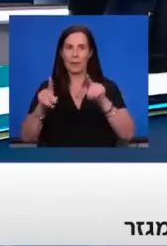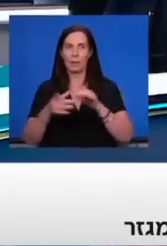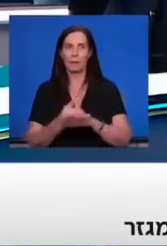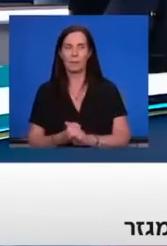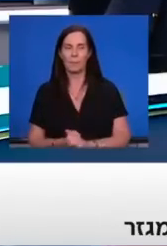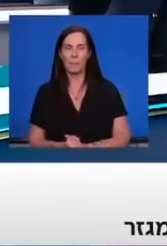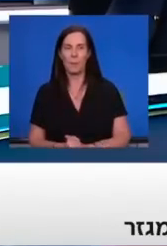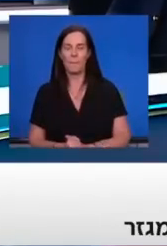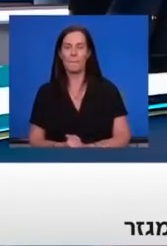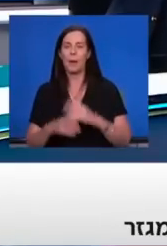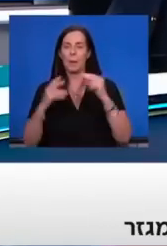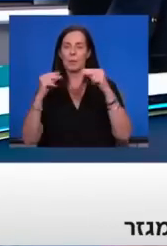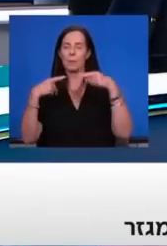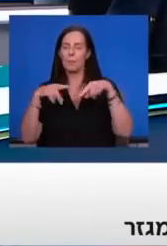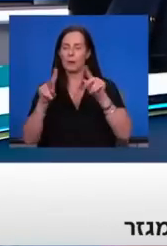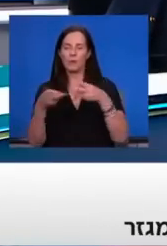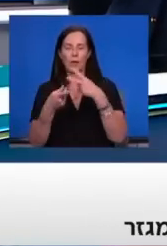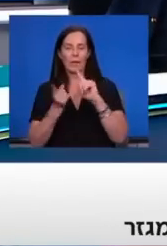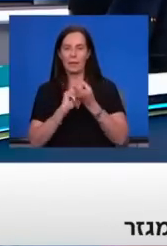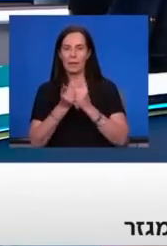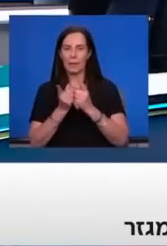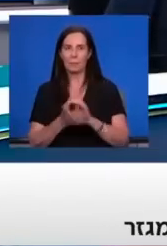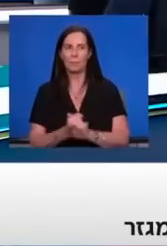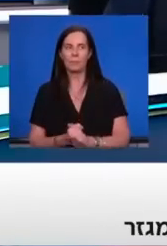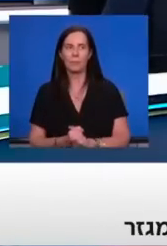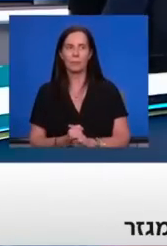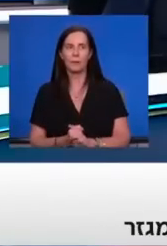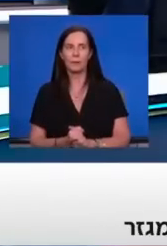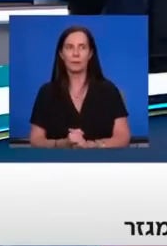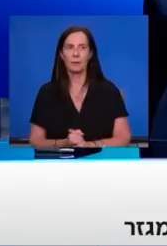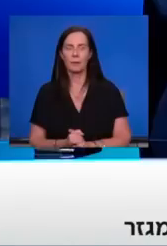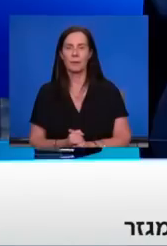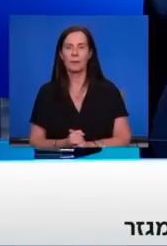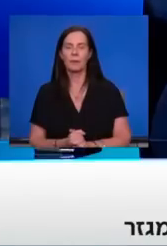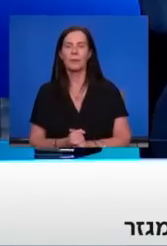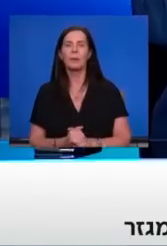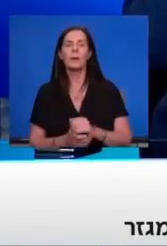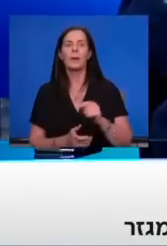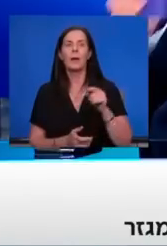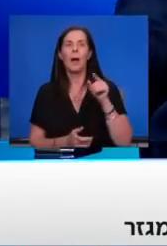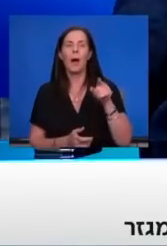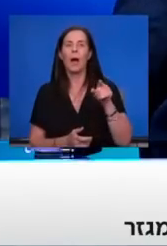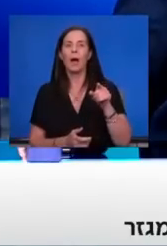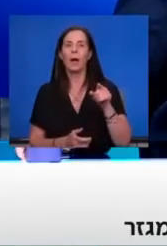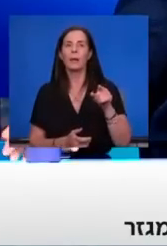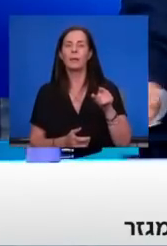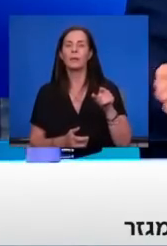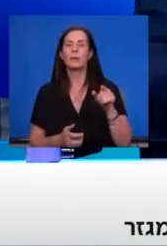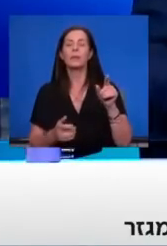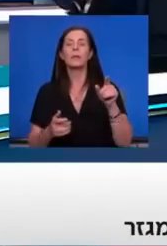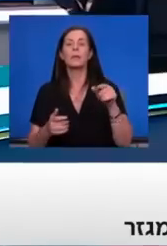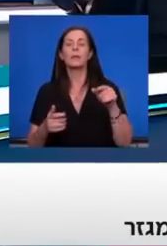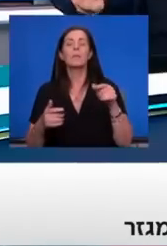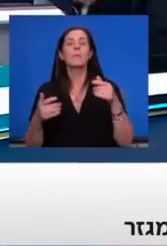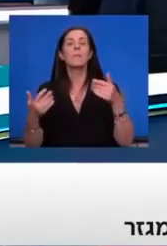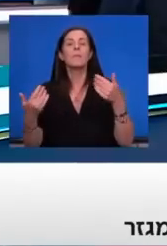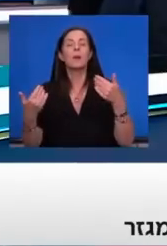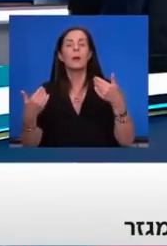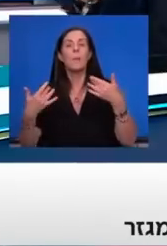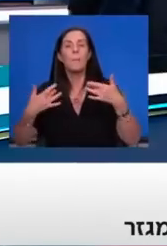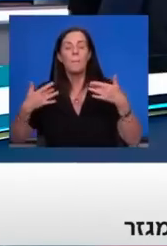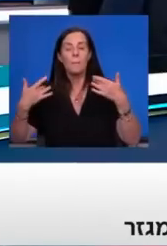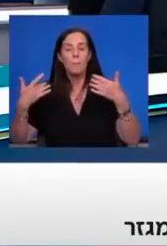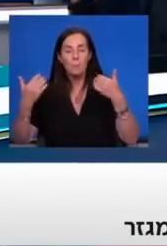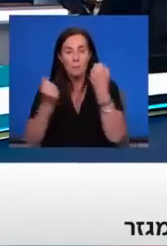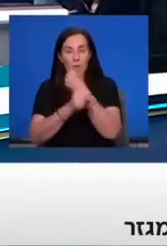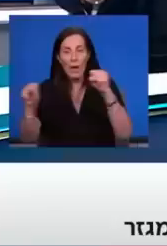הזה, אתם משחררים את מדינת ישראל מאחריות. בדיוק. מדינה שמפקירה